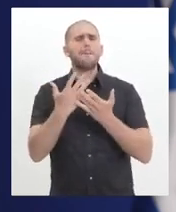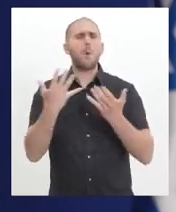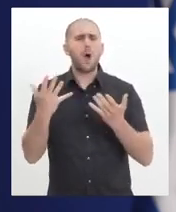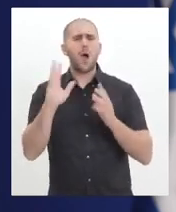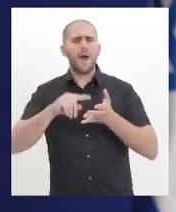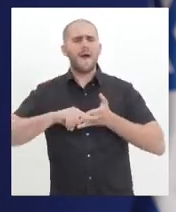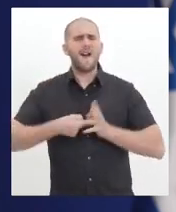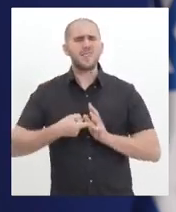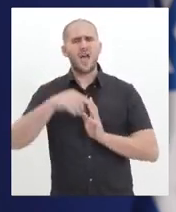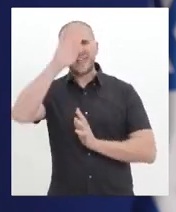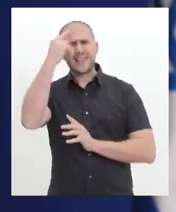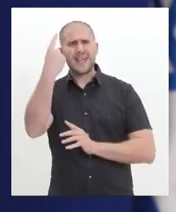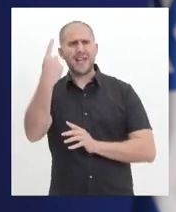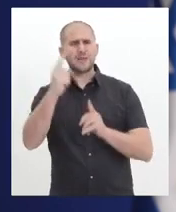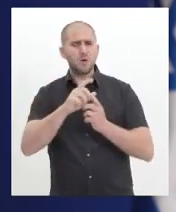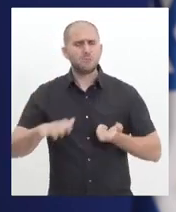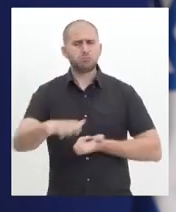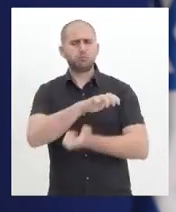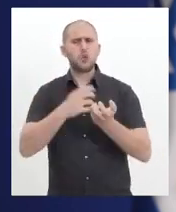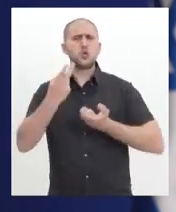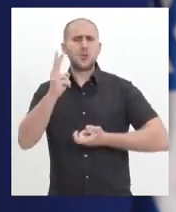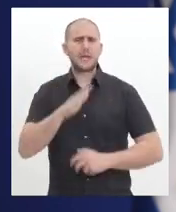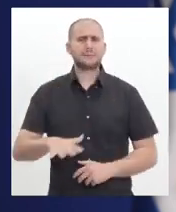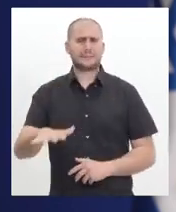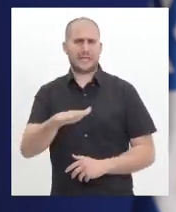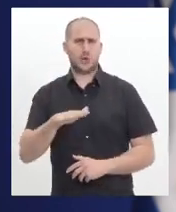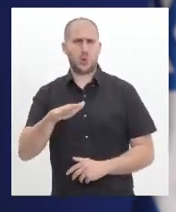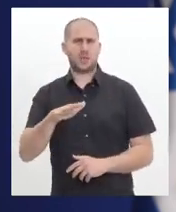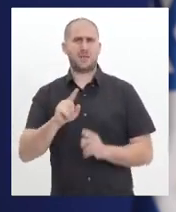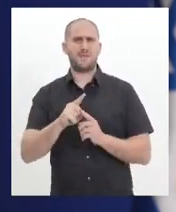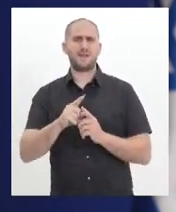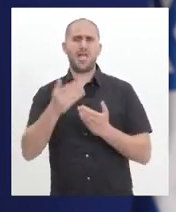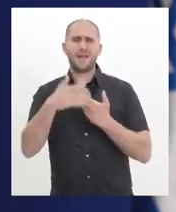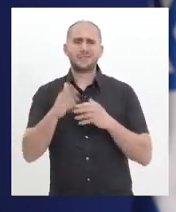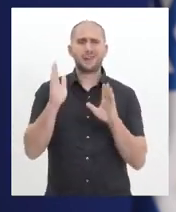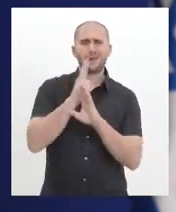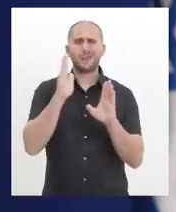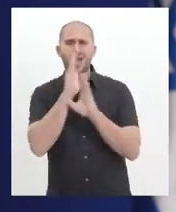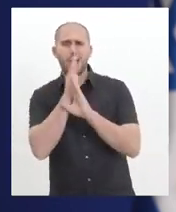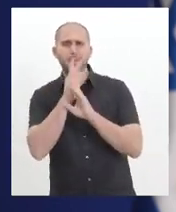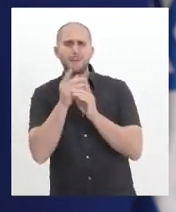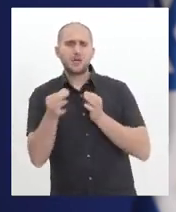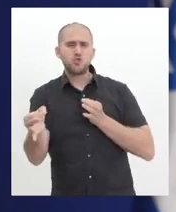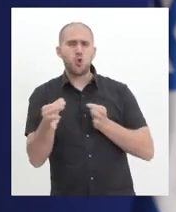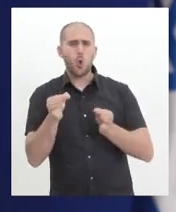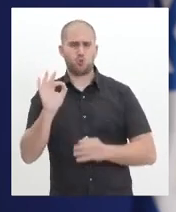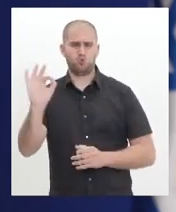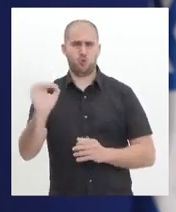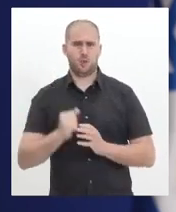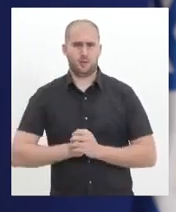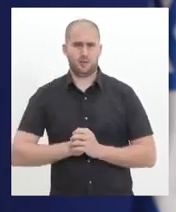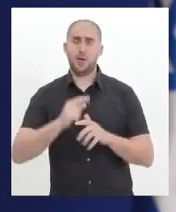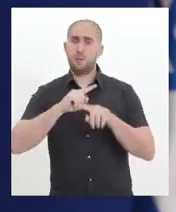הכוונות האיראניות להסלים את המזרח התיכון ולהפסיק להסתתר מאחורי השלוחים